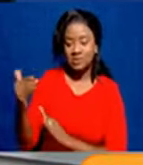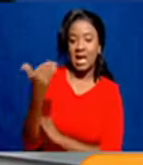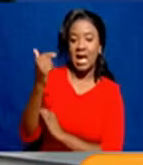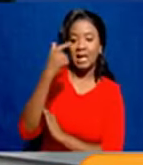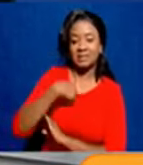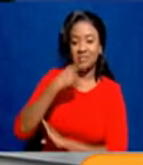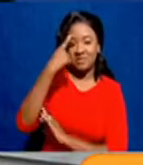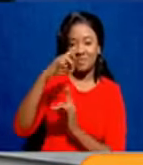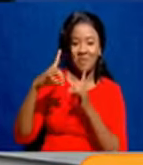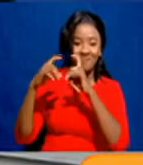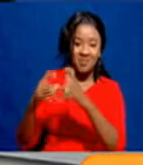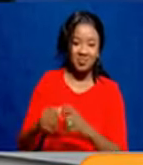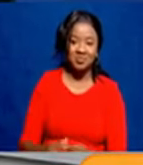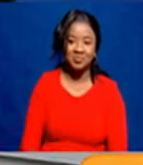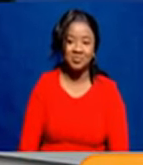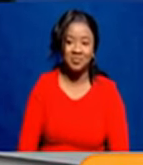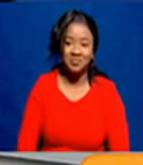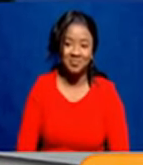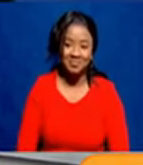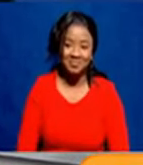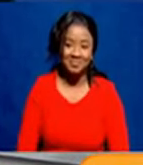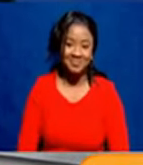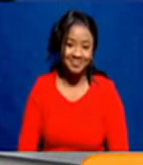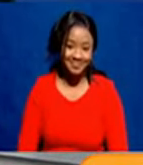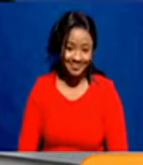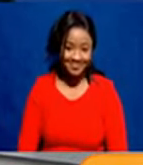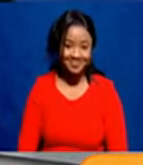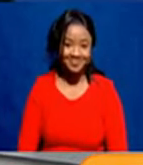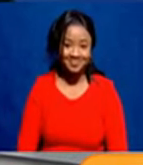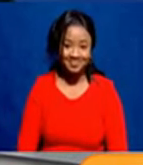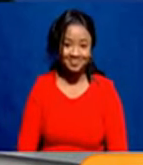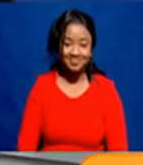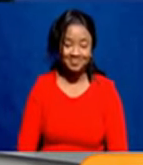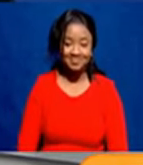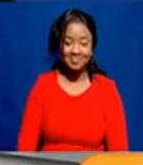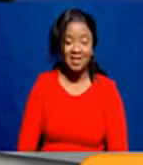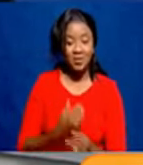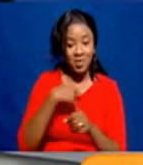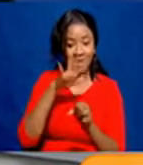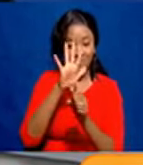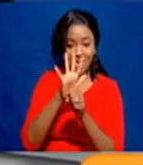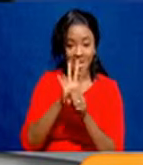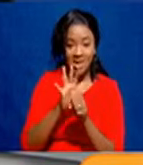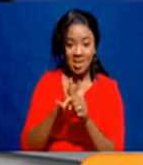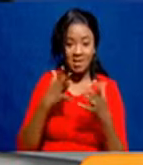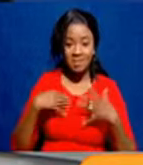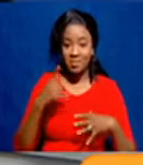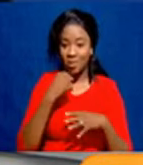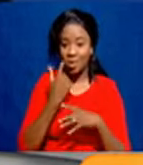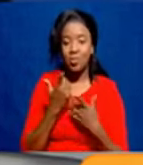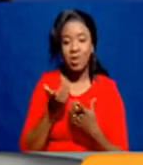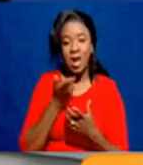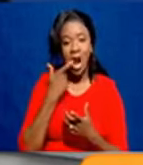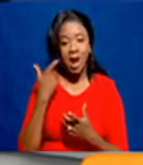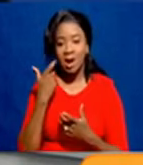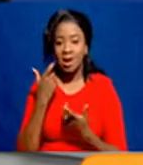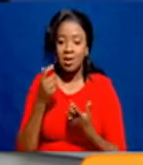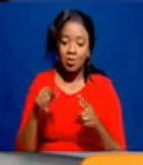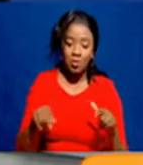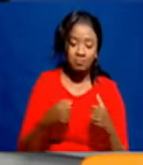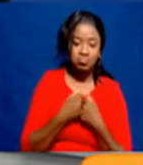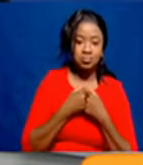picha. Na mtazamaji, ni swala nyeti kwa sababu kuna wengi ambao wamelumbana na wapenzi wao katika ndoa. Kuna